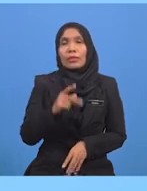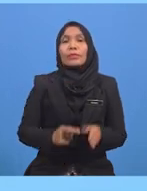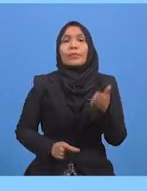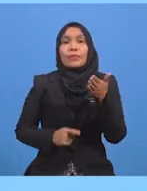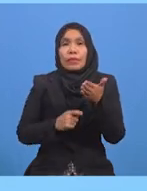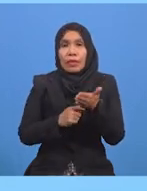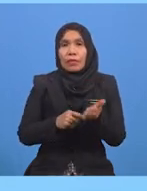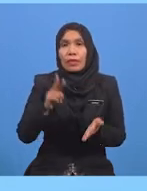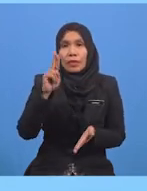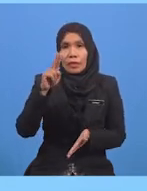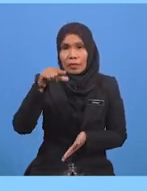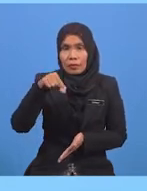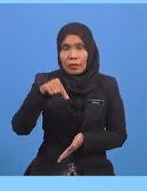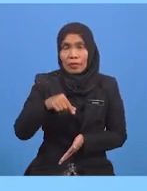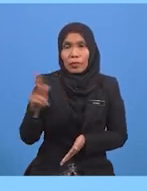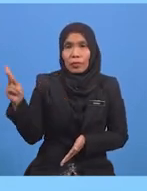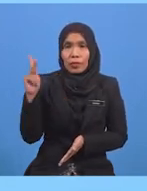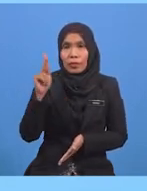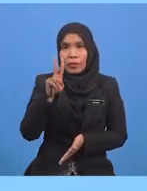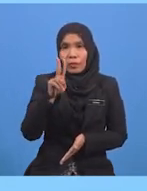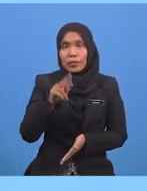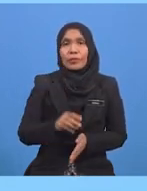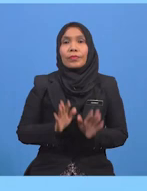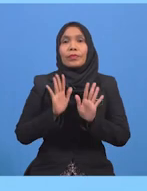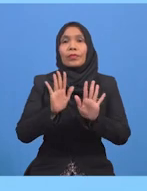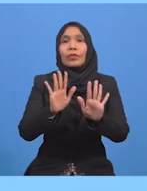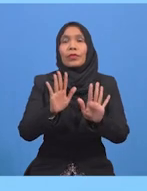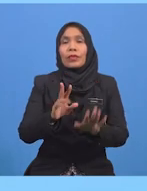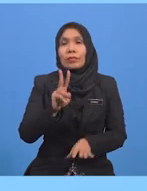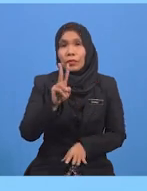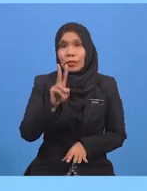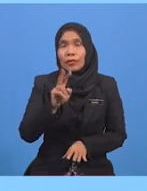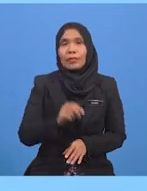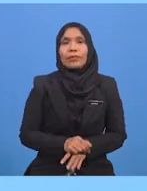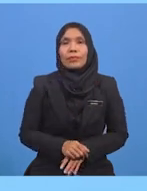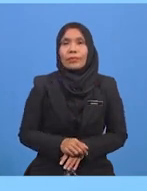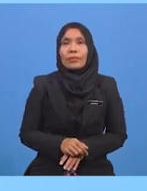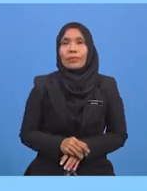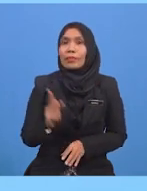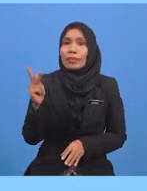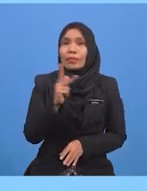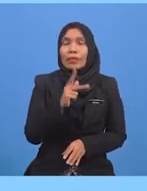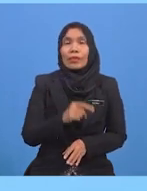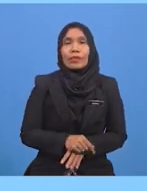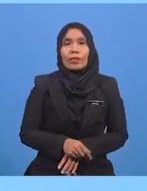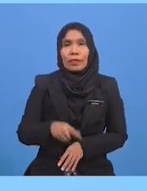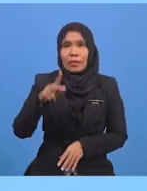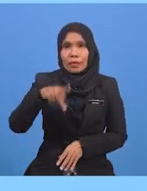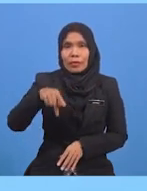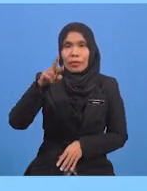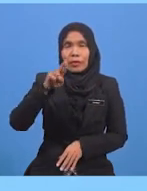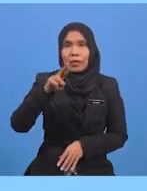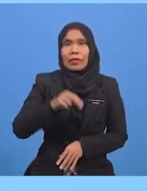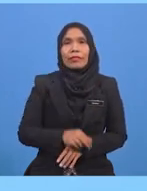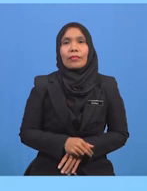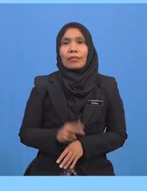RQ kuasa 2 tolak 2 didarabkan dengan PR didarabkan